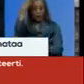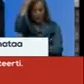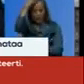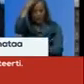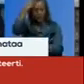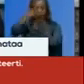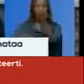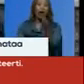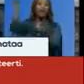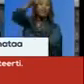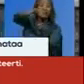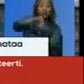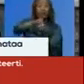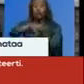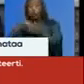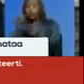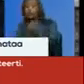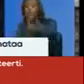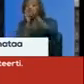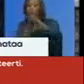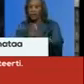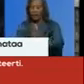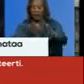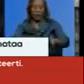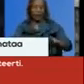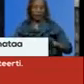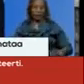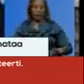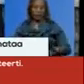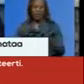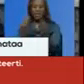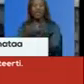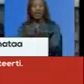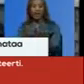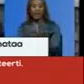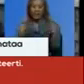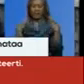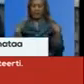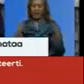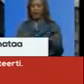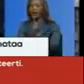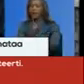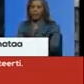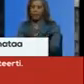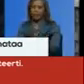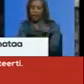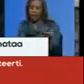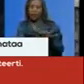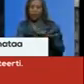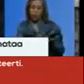የዋጋ ንረትና የውጭ ምንዛሪ ዋጋን ለማረጋጋት፣ የፋይናንስ ዘርፉን ጤናማነት ለመጠበቅ፣